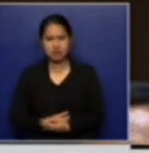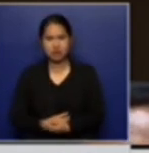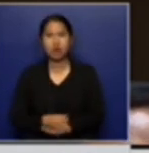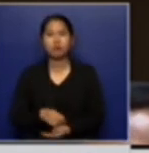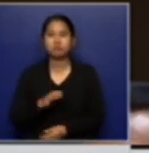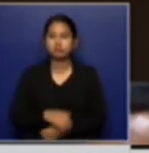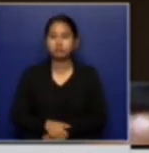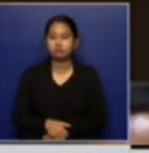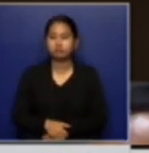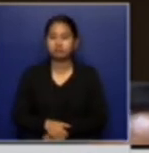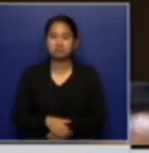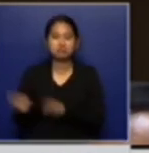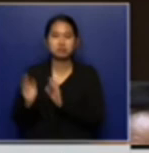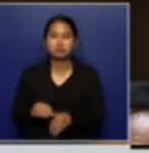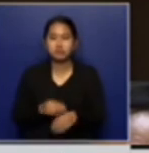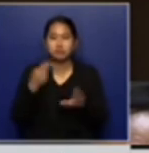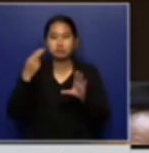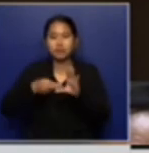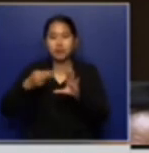านตัวเองครับท่านประธาน